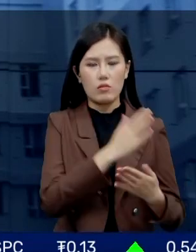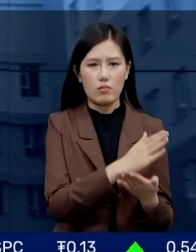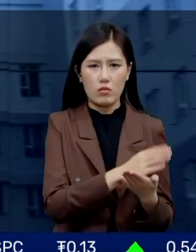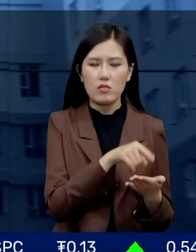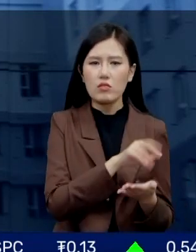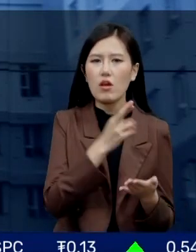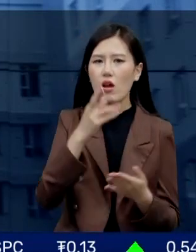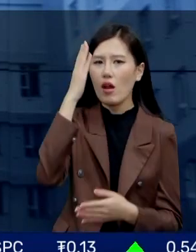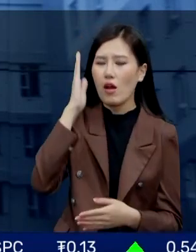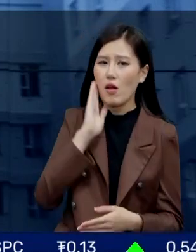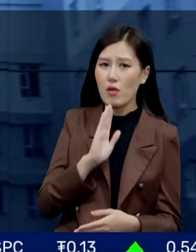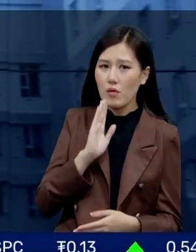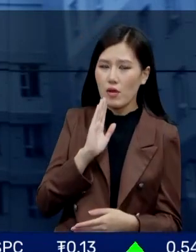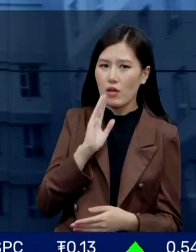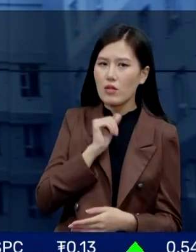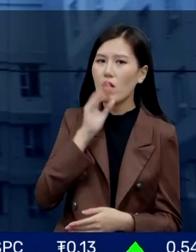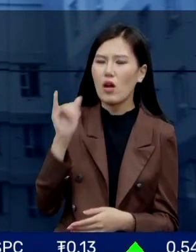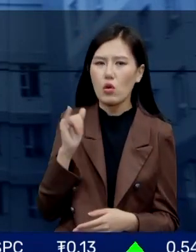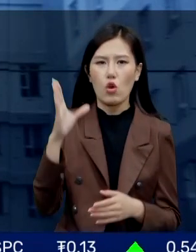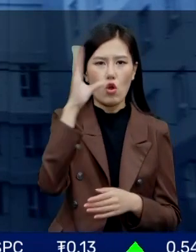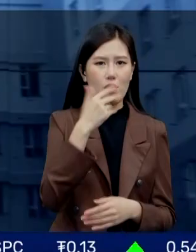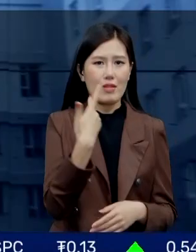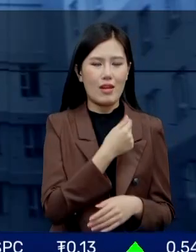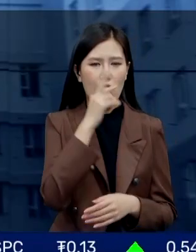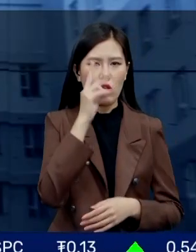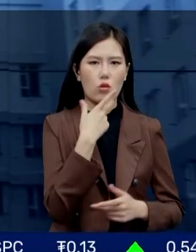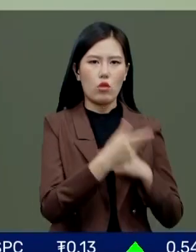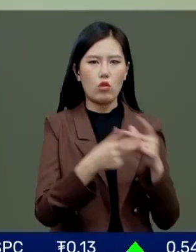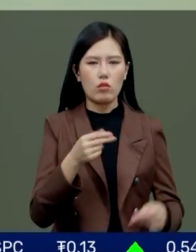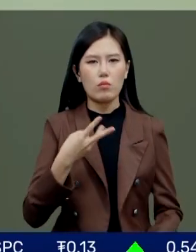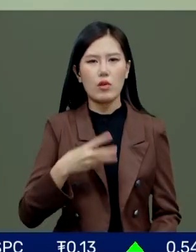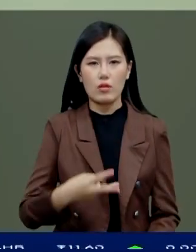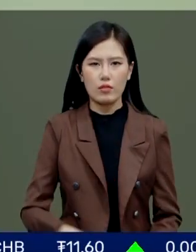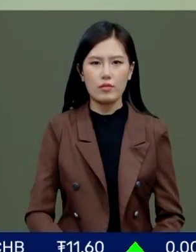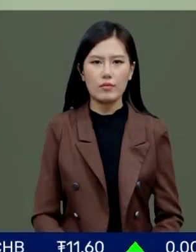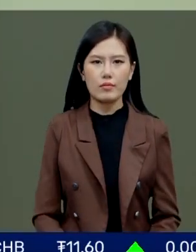байгаагаар орой хийсэн тариаг андуурсан байж болзошгүй гэж үзэж байна.